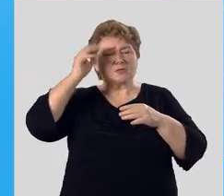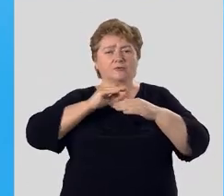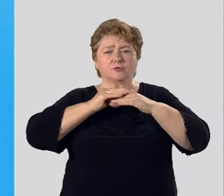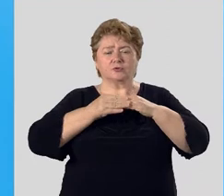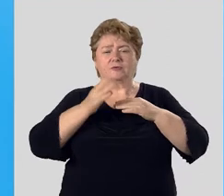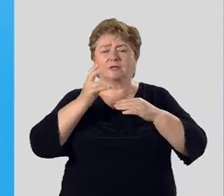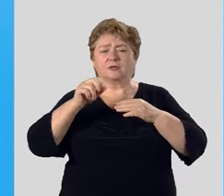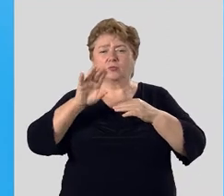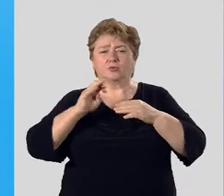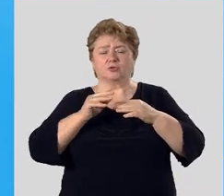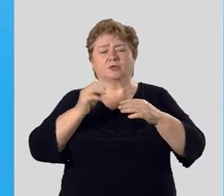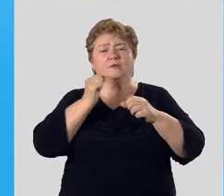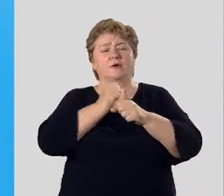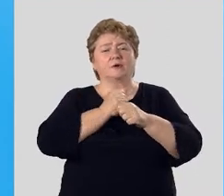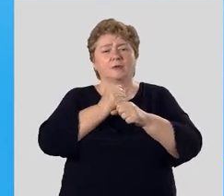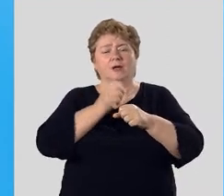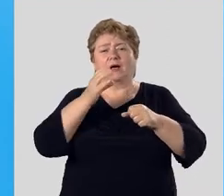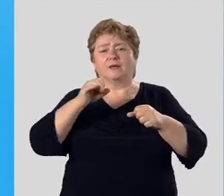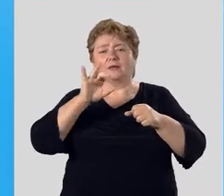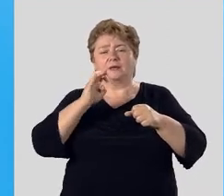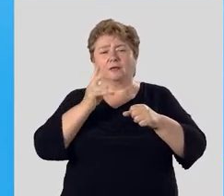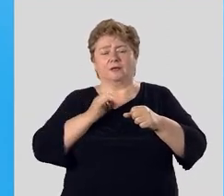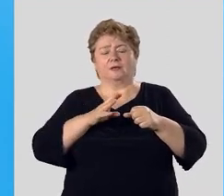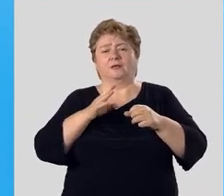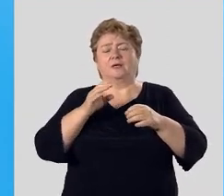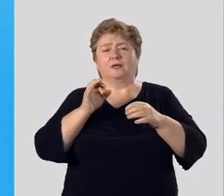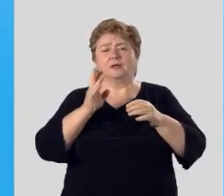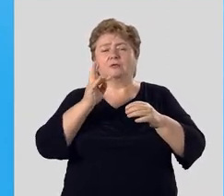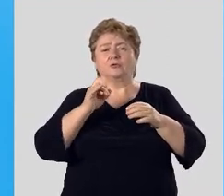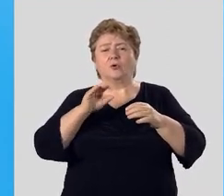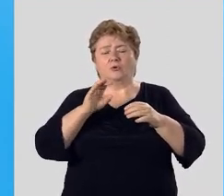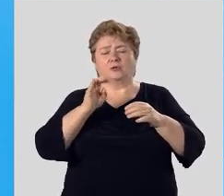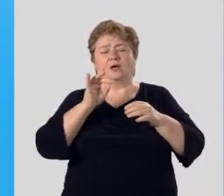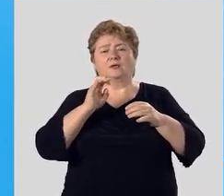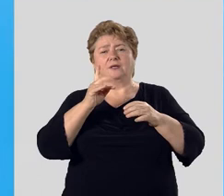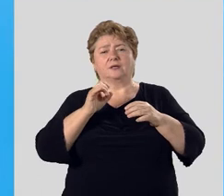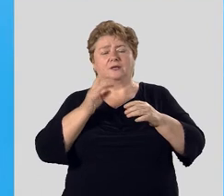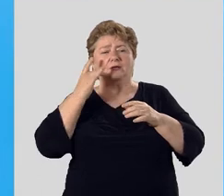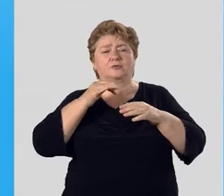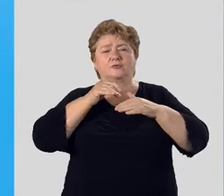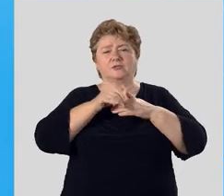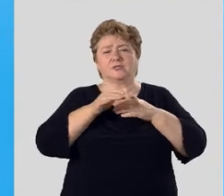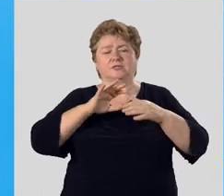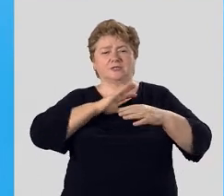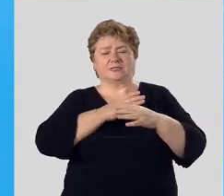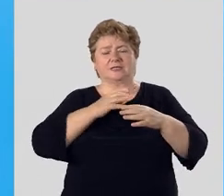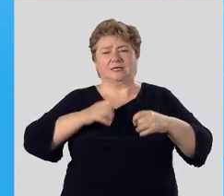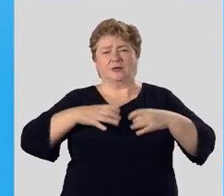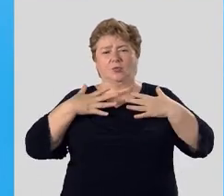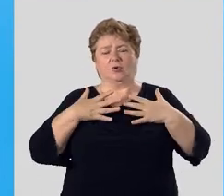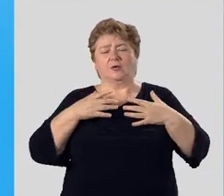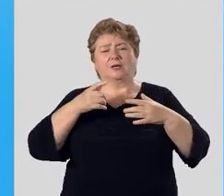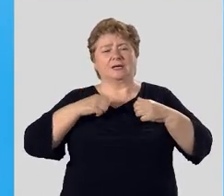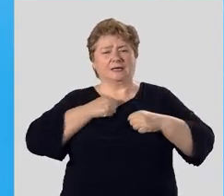слой надпочечников вырабатывает адреналин и норадреналин, которые выделяются при сильных эмоциях